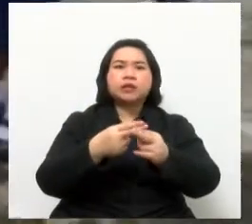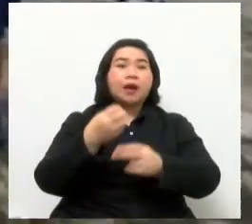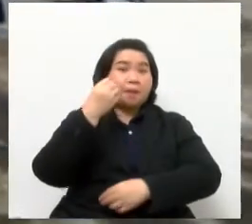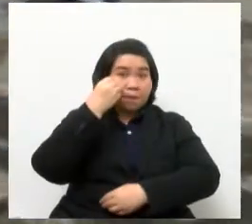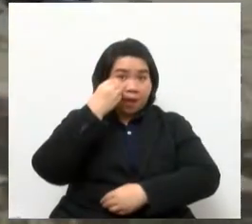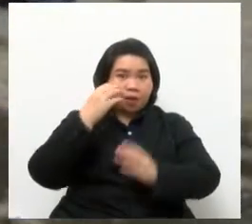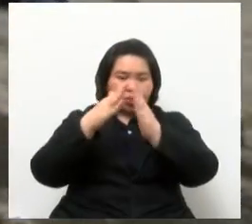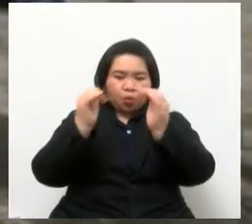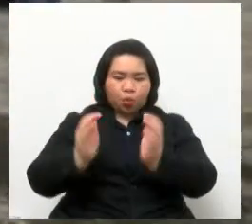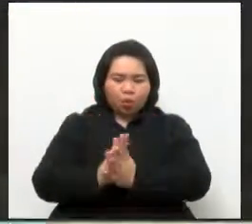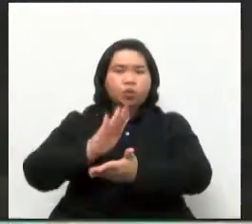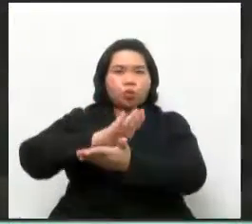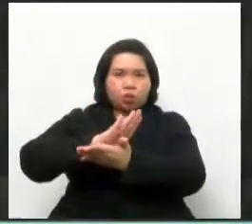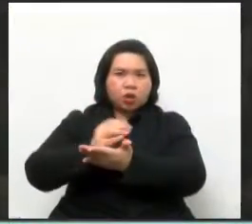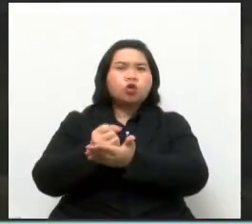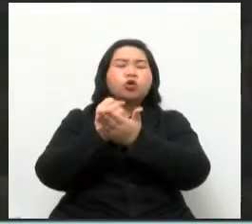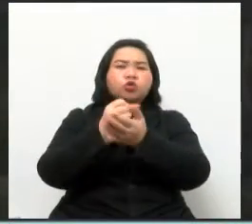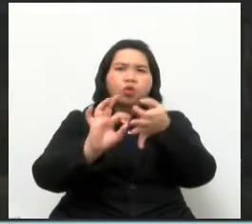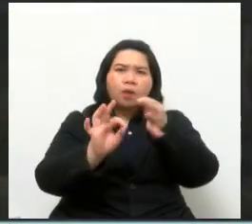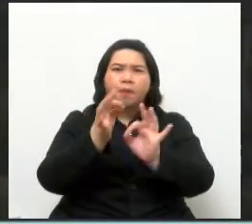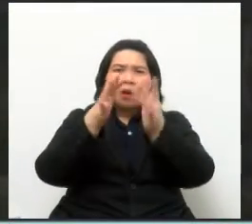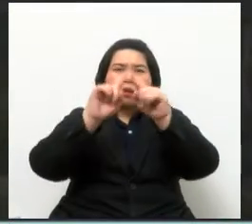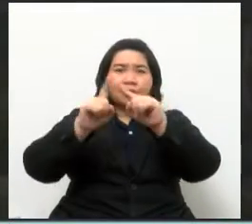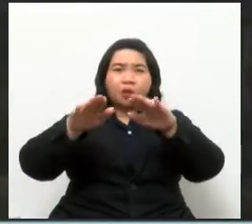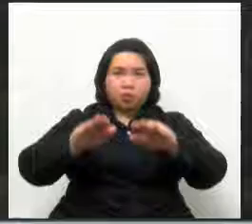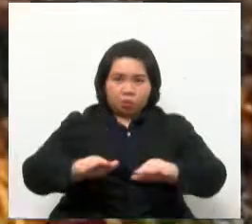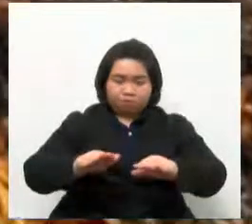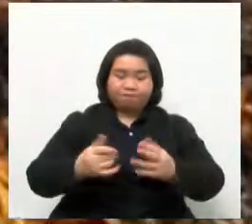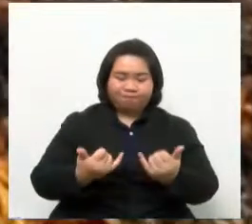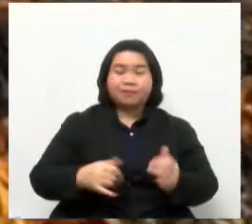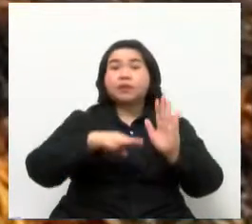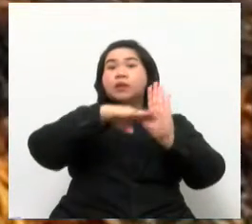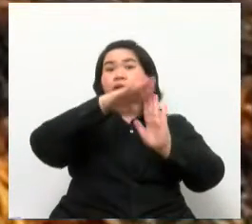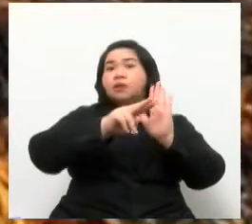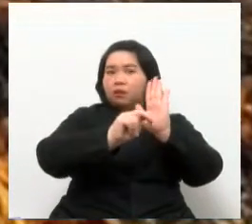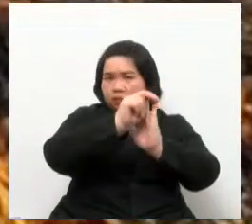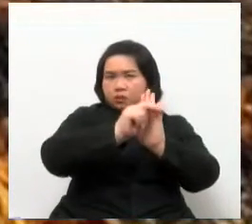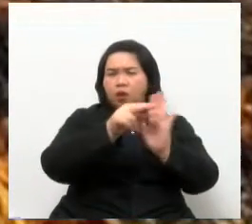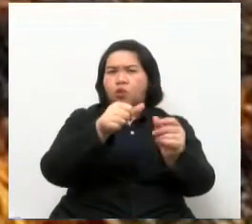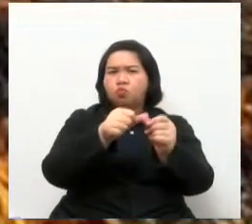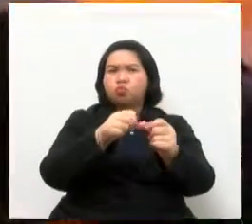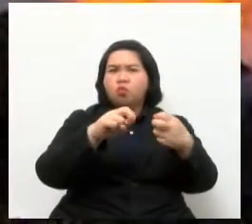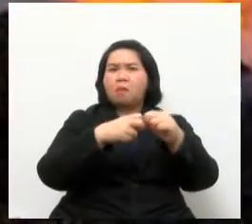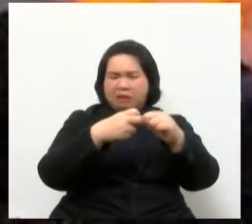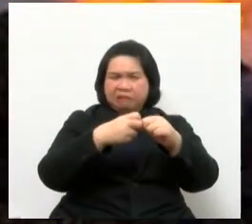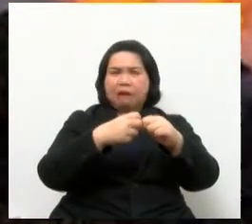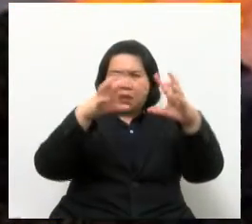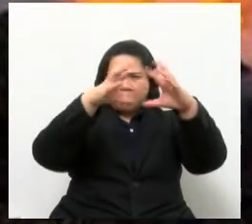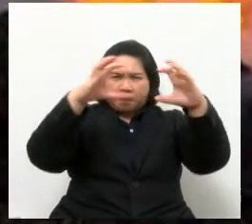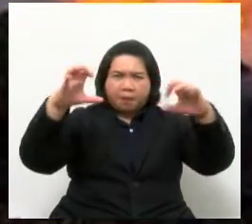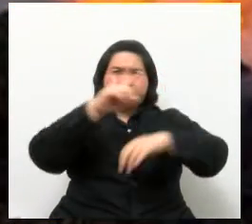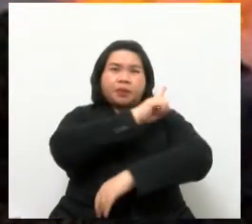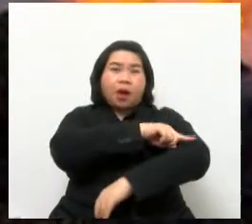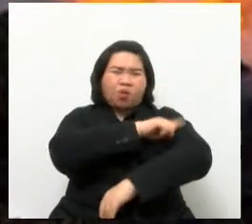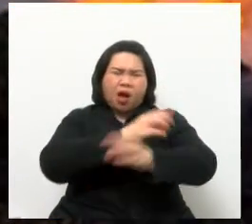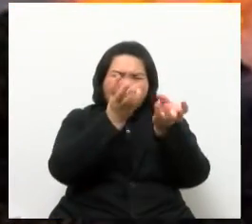ฝุ่นจังหวัดน่านเป็นจังหวัดหนึ่งในภาคเหนือที่มีปัญหาหมอกควันและไฟป่า